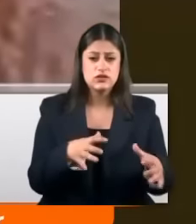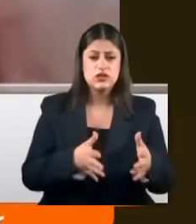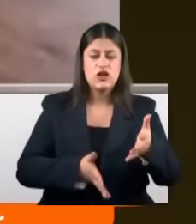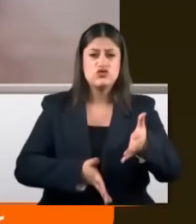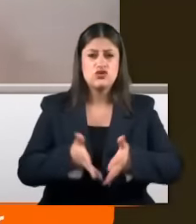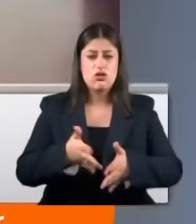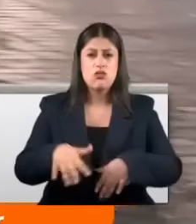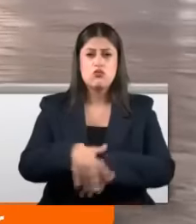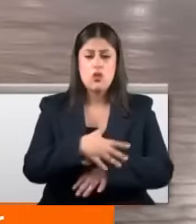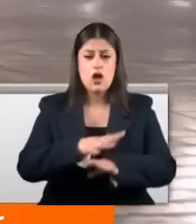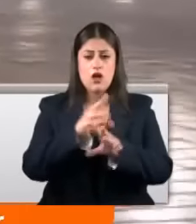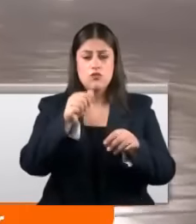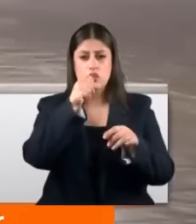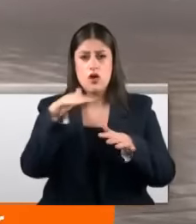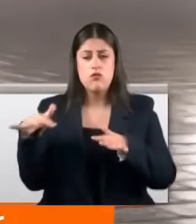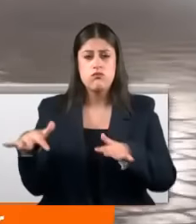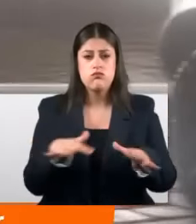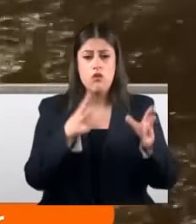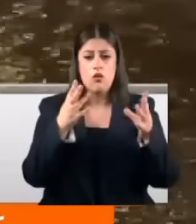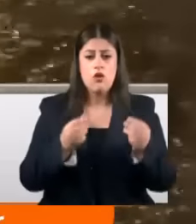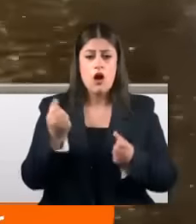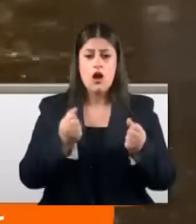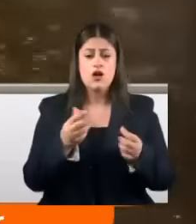çevirdi. Birçok araç suya bata çıka ilerledi.